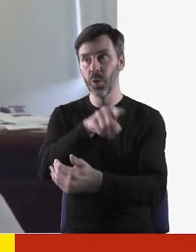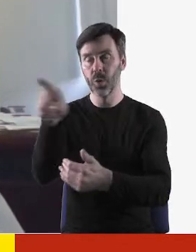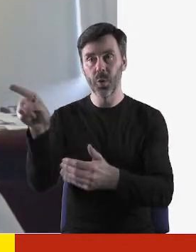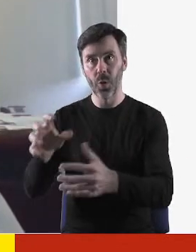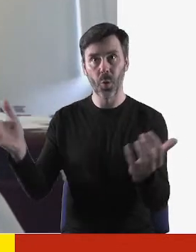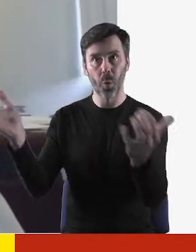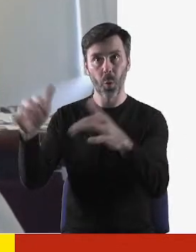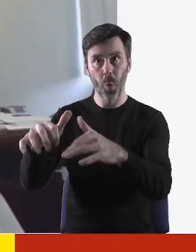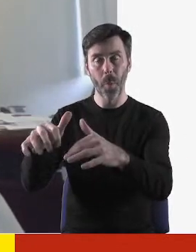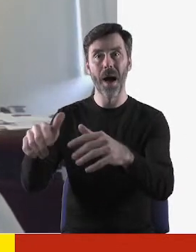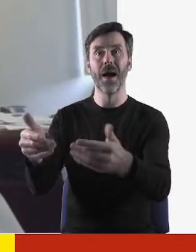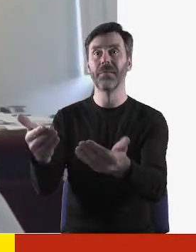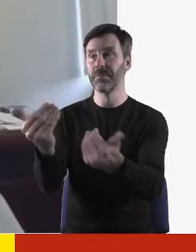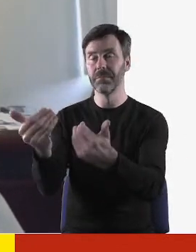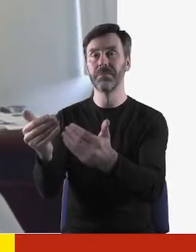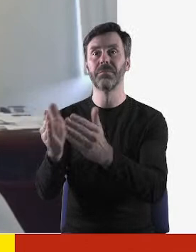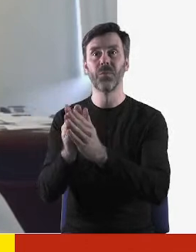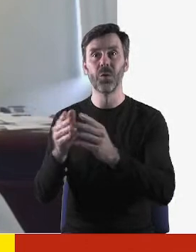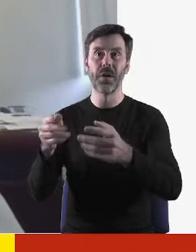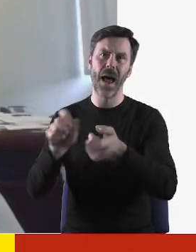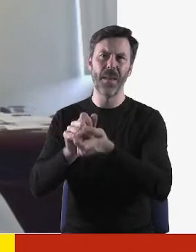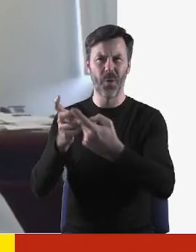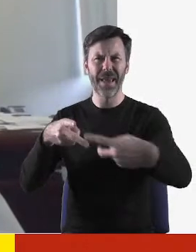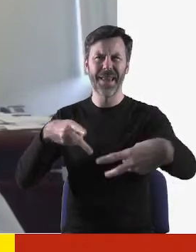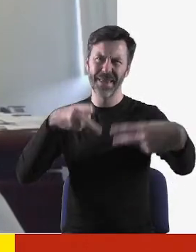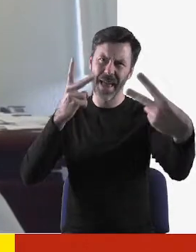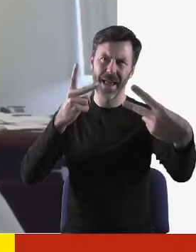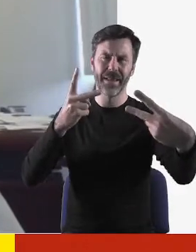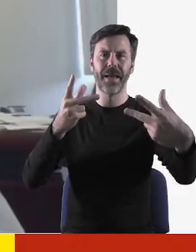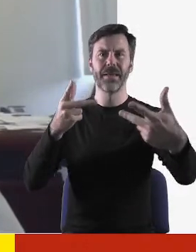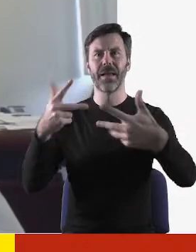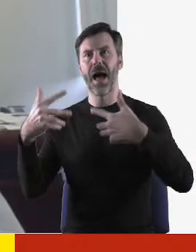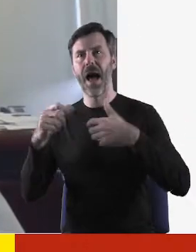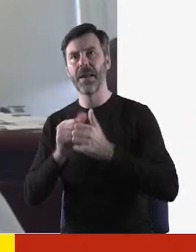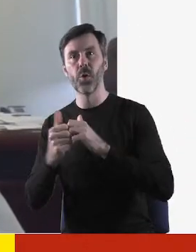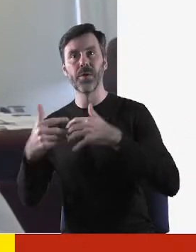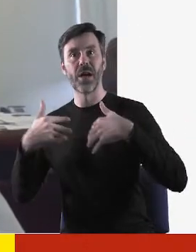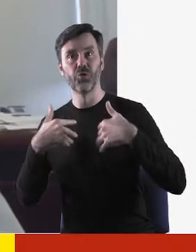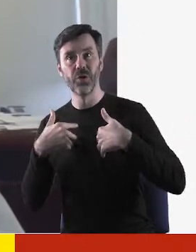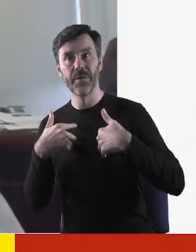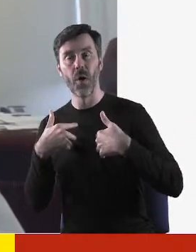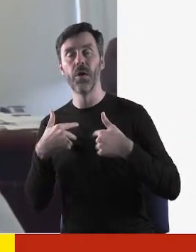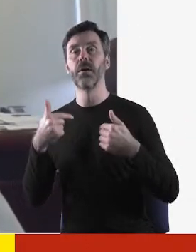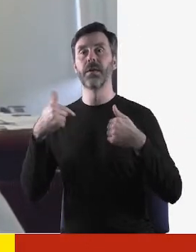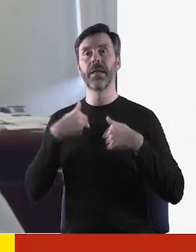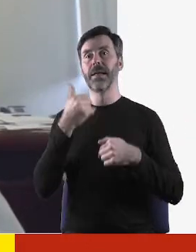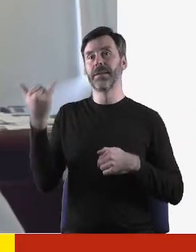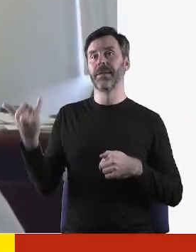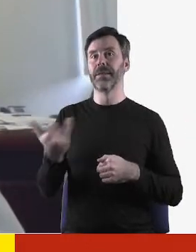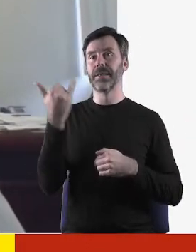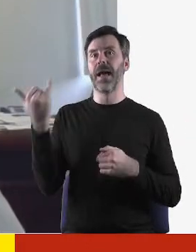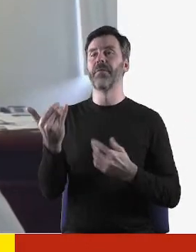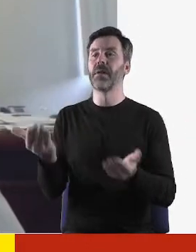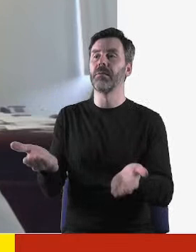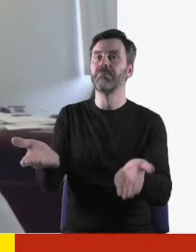też połączone było przez internet z tą uczelnią, zachęcałem do tego, żeby